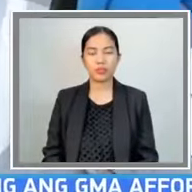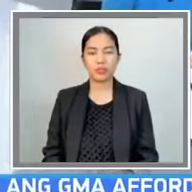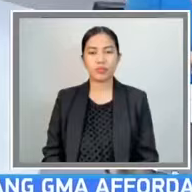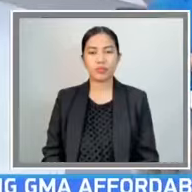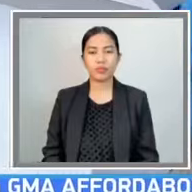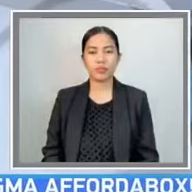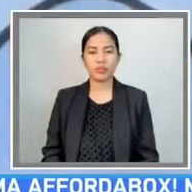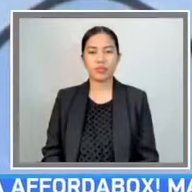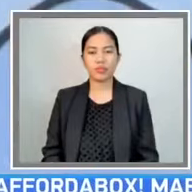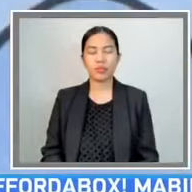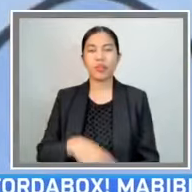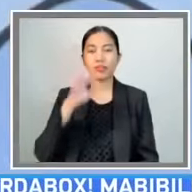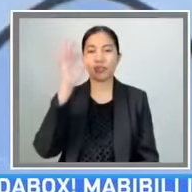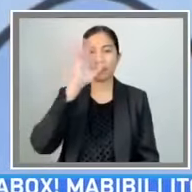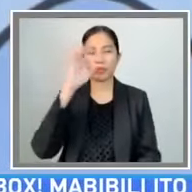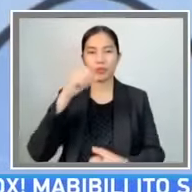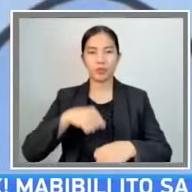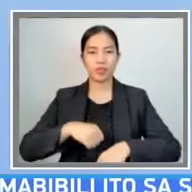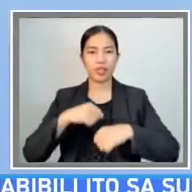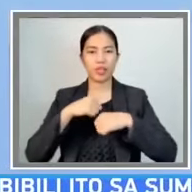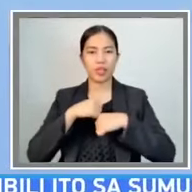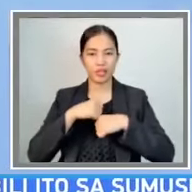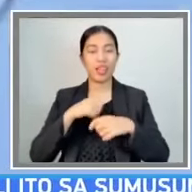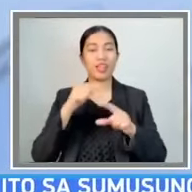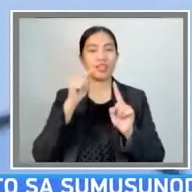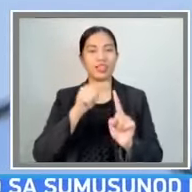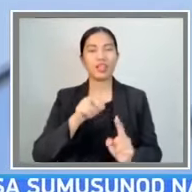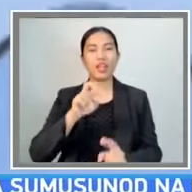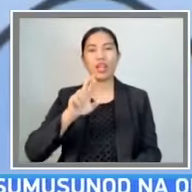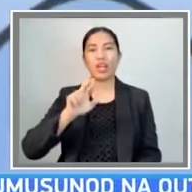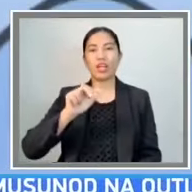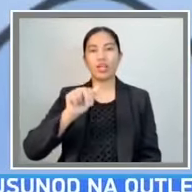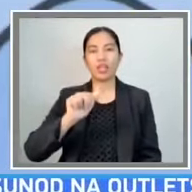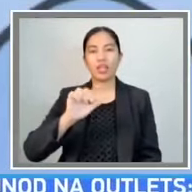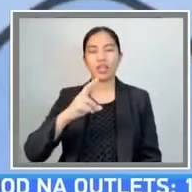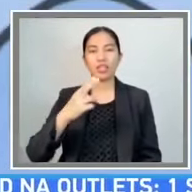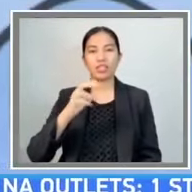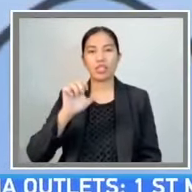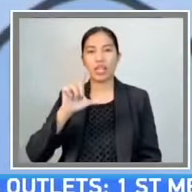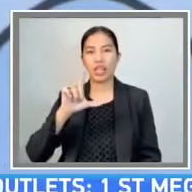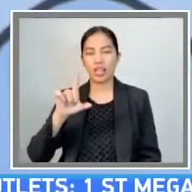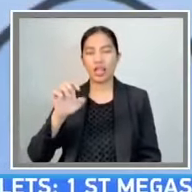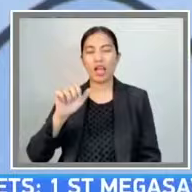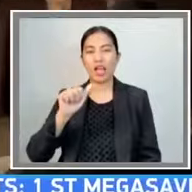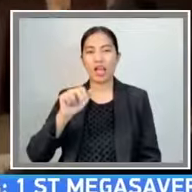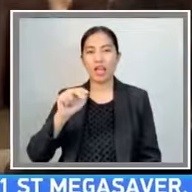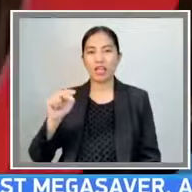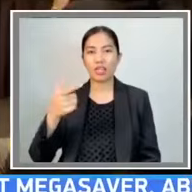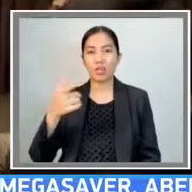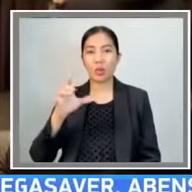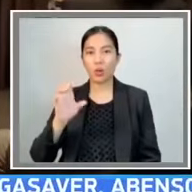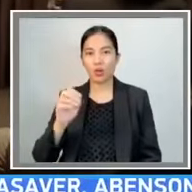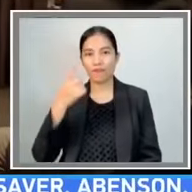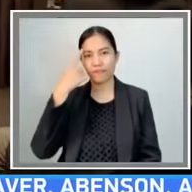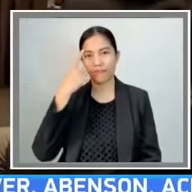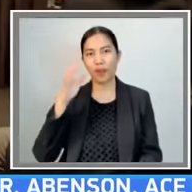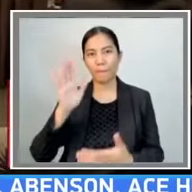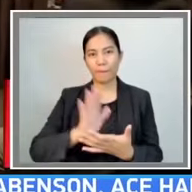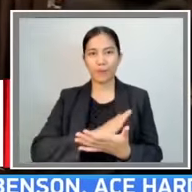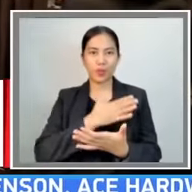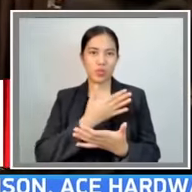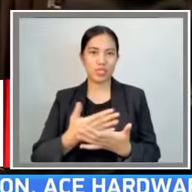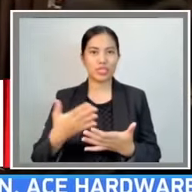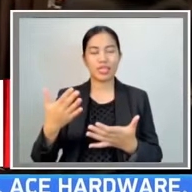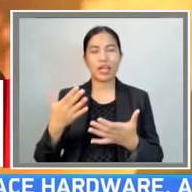Pinoy pride ang ibabandera ni Rachelle Ann Go-Spies sa Manila leg ng hit musical na Hamilton. Muling gagampanan ni Rachelle ang role